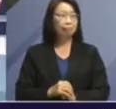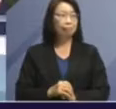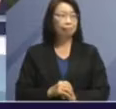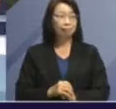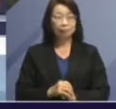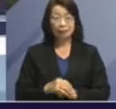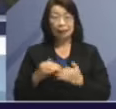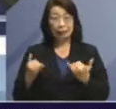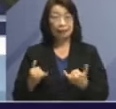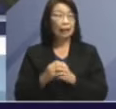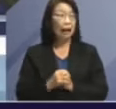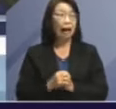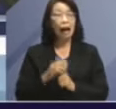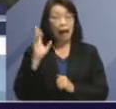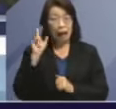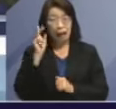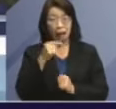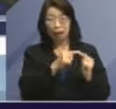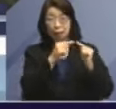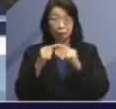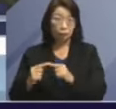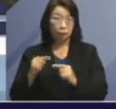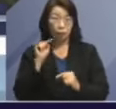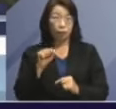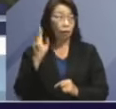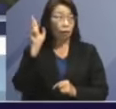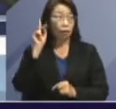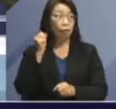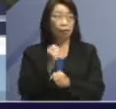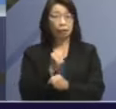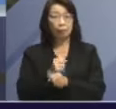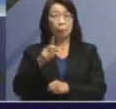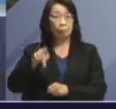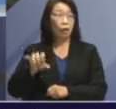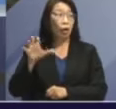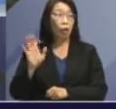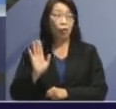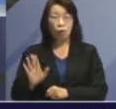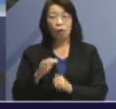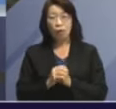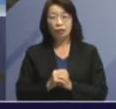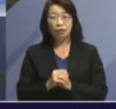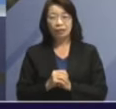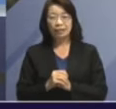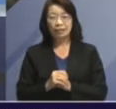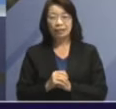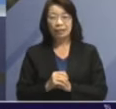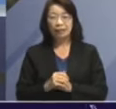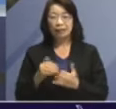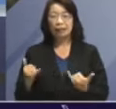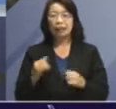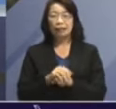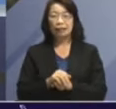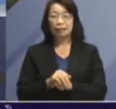ค่ะคุณผู้ชมคะวันนี้นะคะจะพาคุณผู้ชมนั้นไปติดตามศาลจังหวัดพิษณุโลกยุคไทยแลนด์ 4.0 กันค่ะว่าจะเป็นอย่างไรนะค